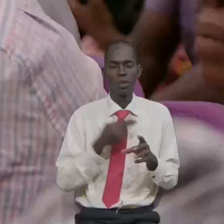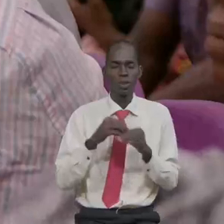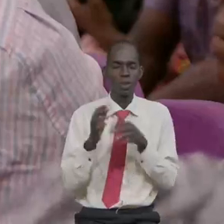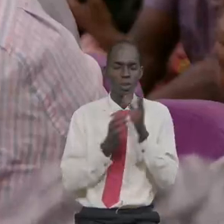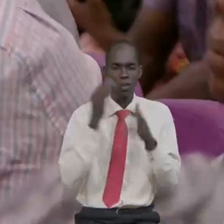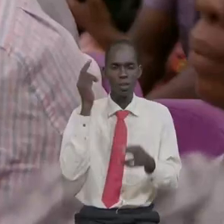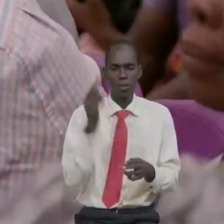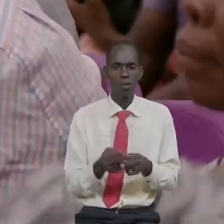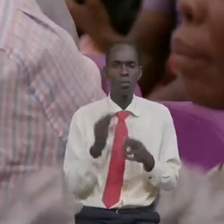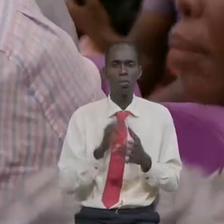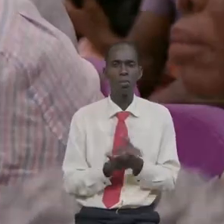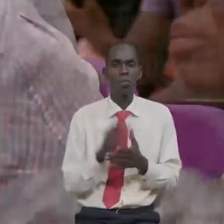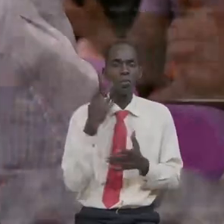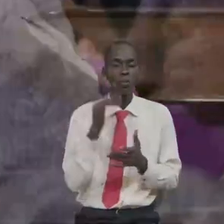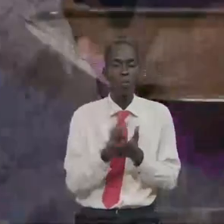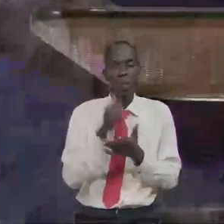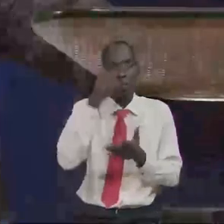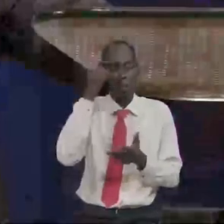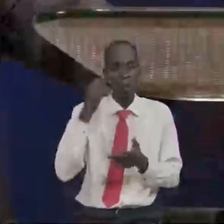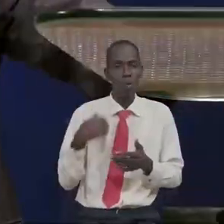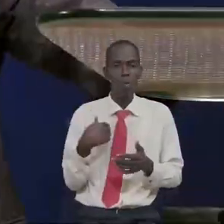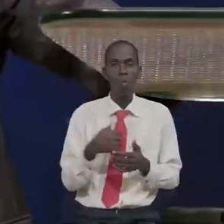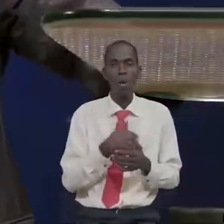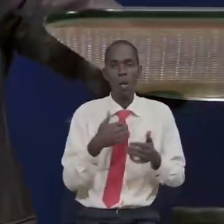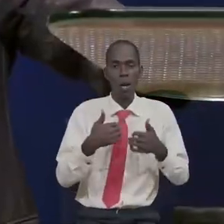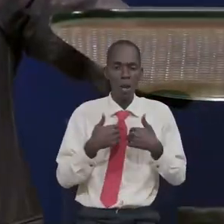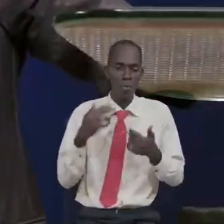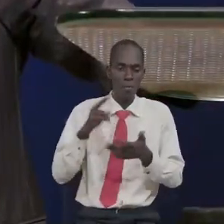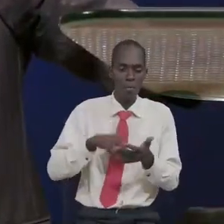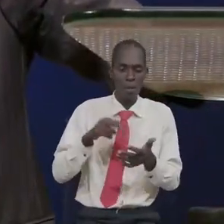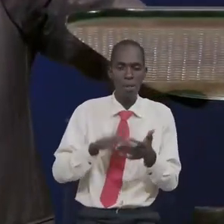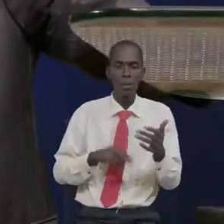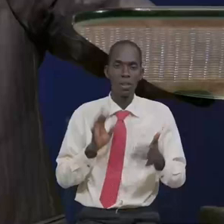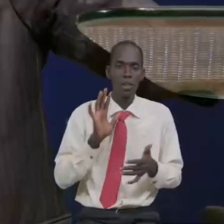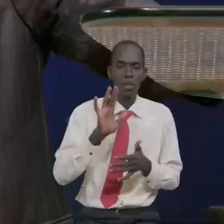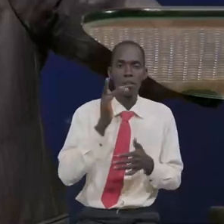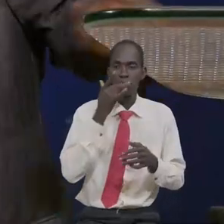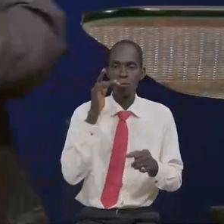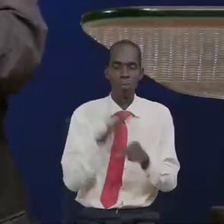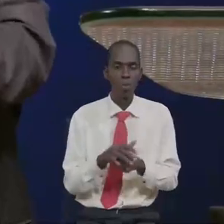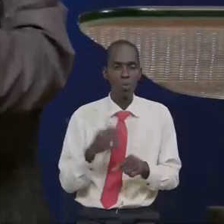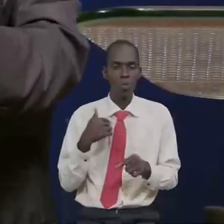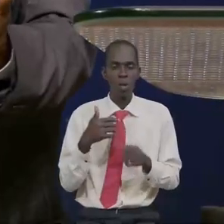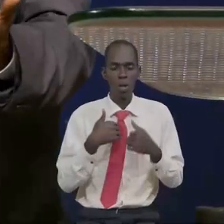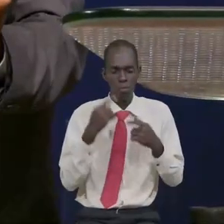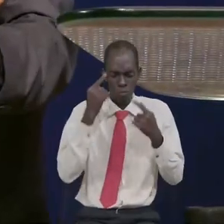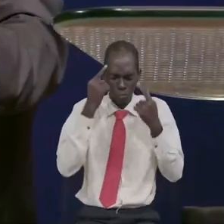délivrera de ta main, ô roi. Comment pouvez-vous être sûr, Sadrach, Meshach, Abednego? C'est